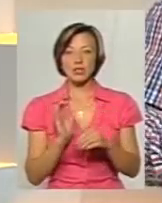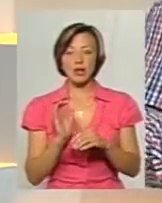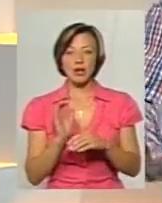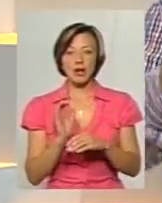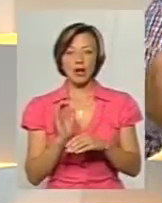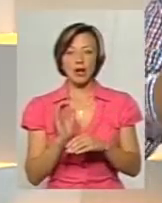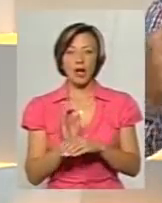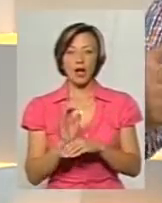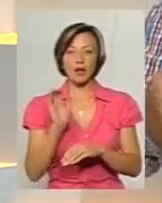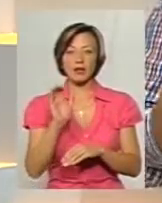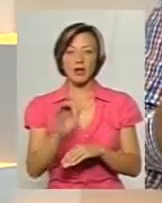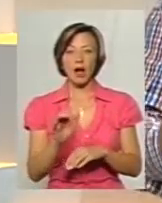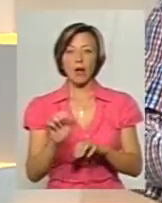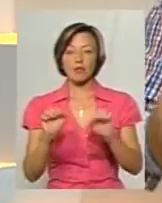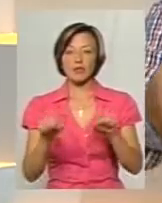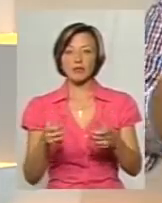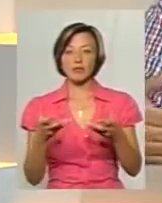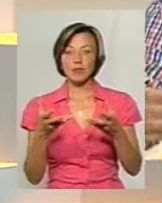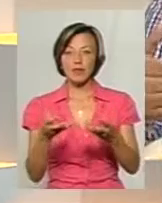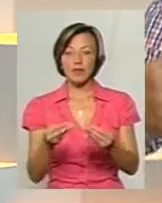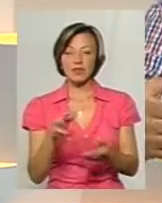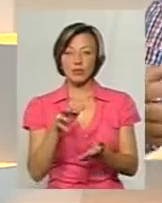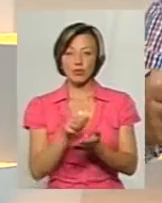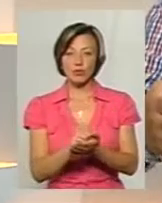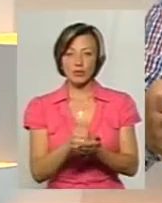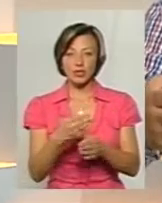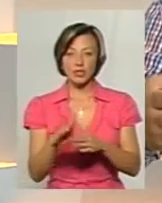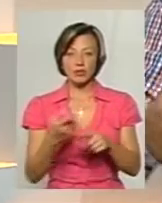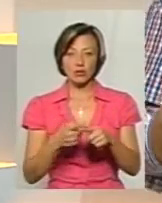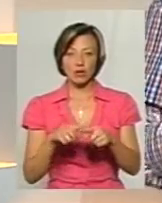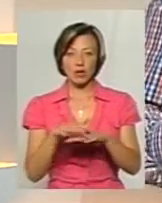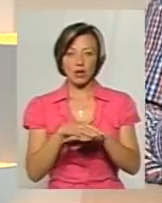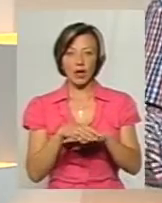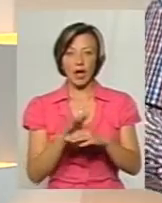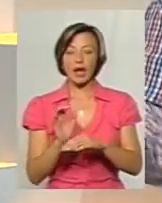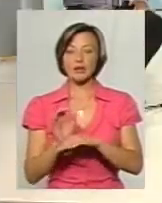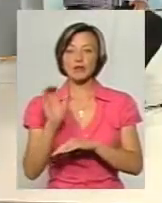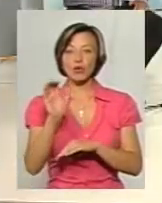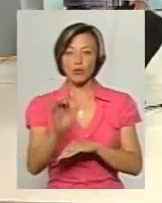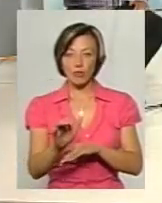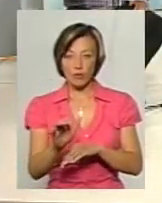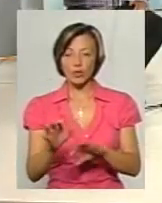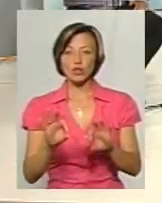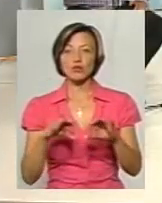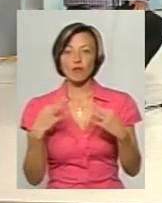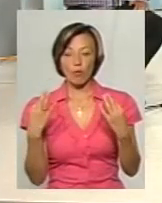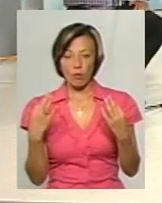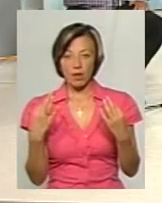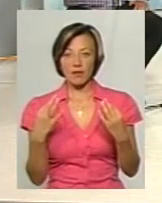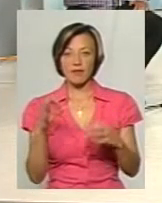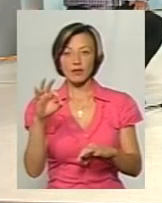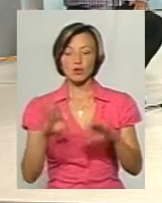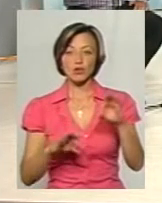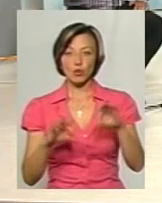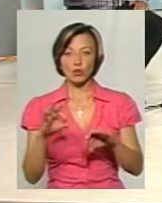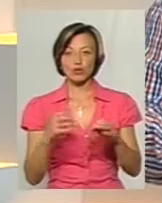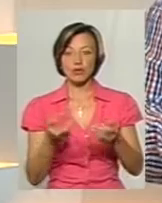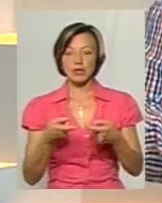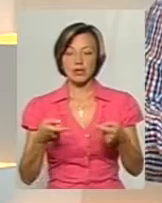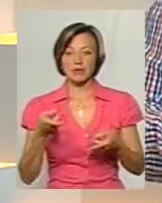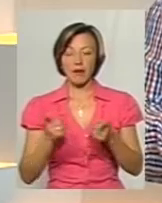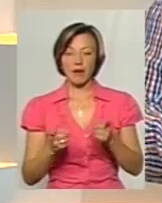те, що можливість впливати на ринок і завойовувати частину цього ринку. Експортувати нам, слава Богу, дозволили якийсь там відсоток від того, що ми